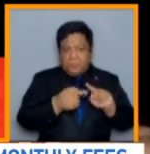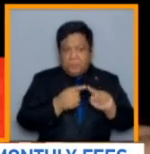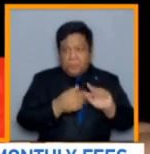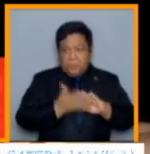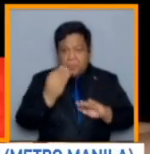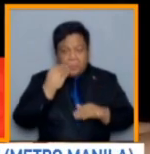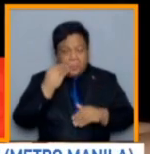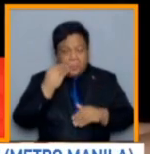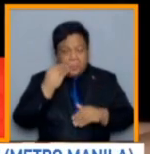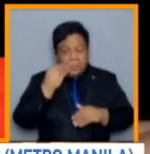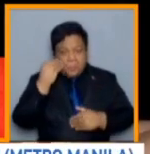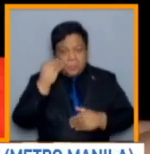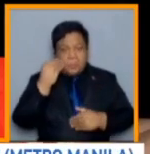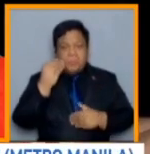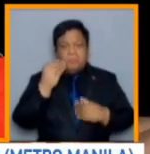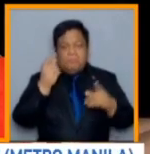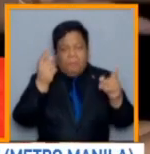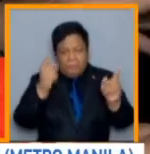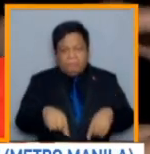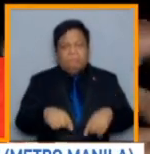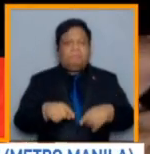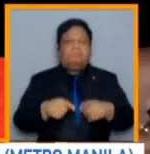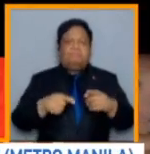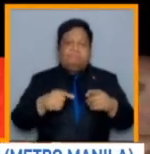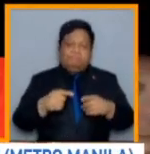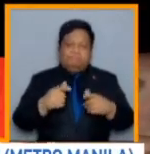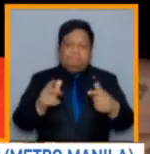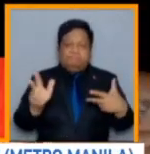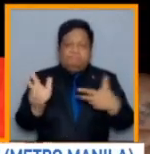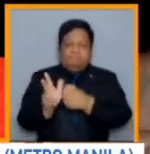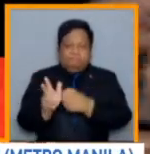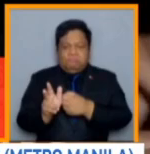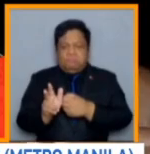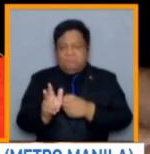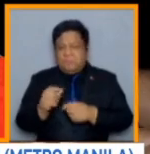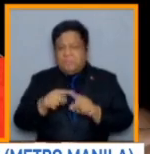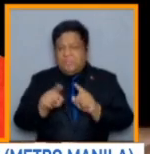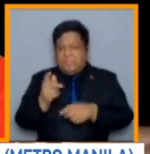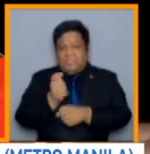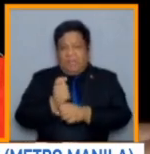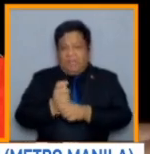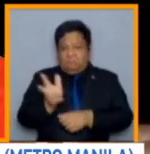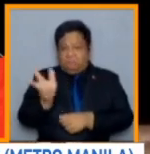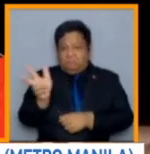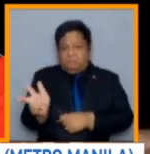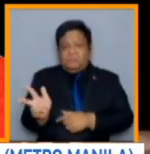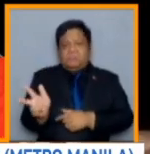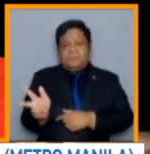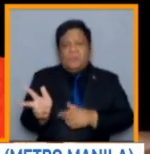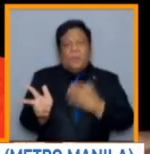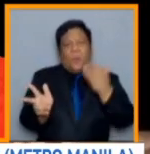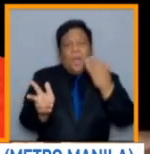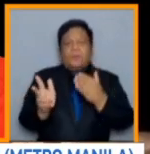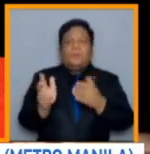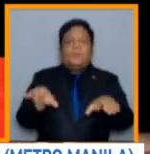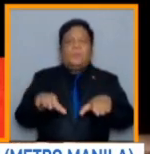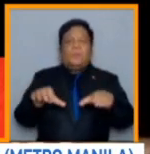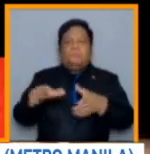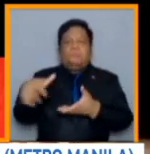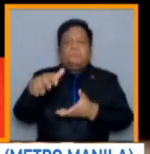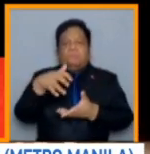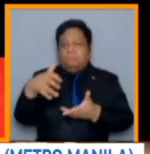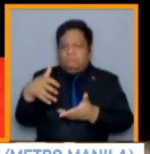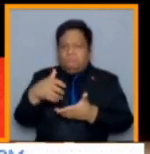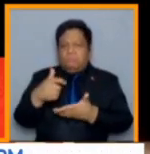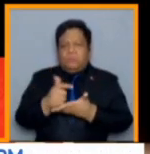ayun na, nangyari. Dump truck eh. Naka-stop dito eh dahil nagtatrabaho sila eh. Naka-hazard naman